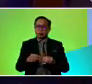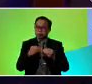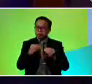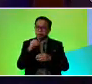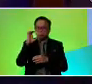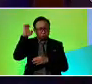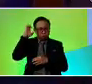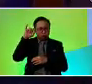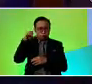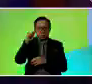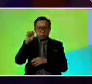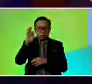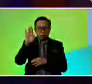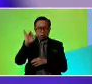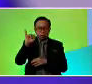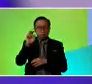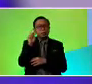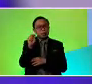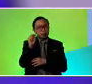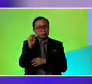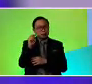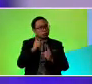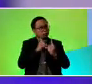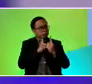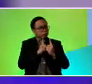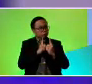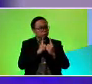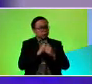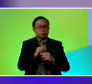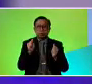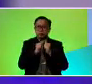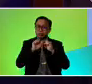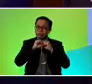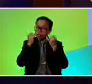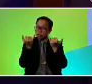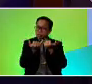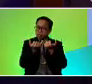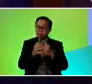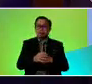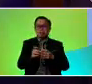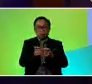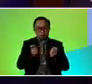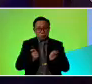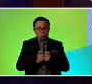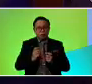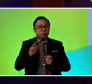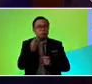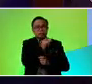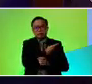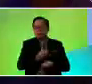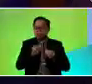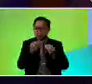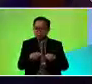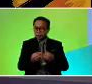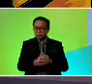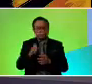oke nanti bila Tunggu dulu nanti lokasi kita akan bagi kita baik